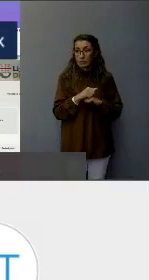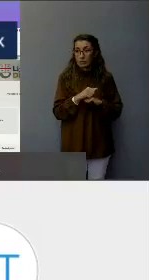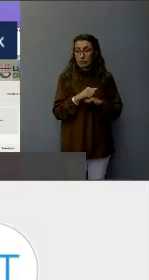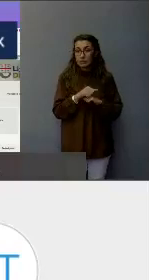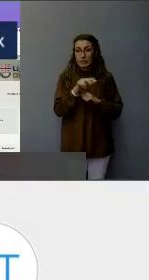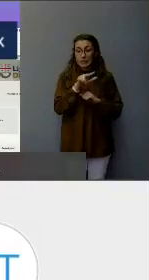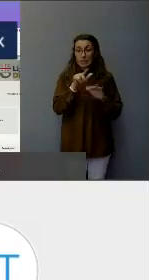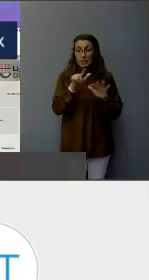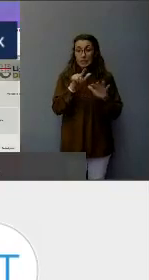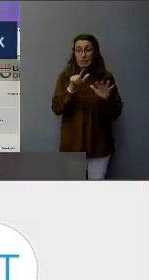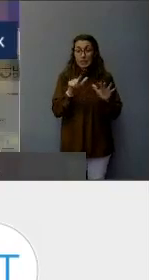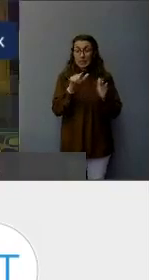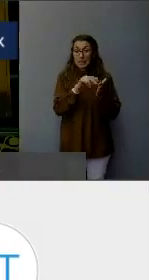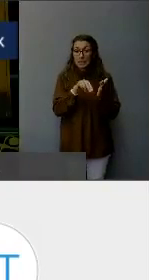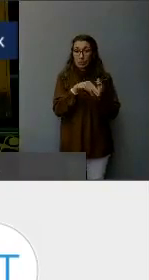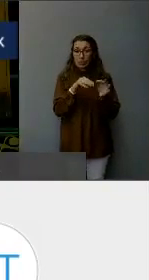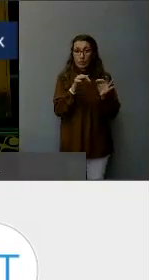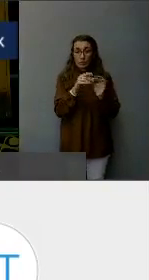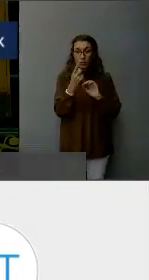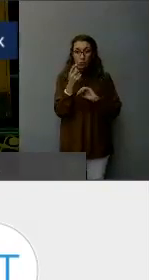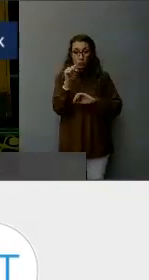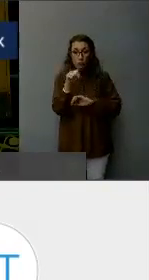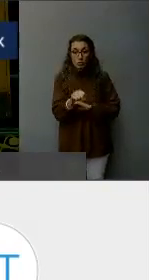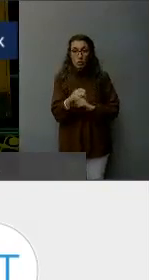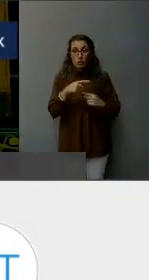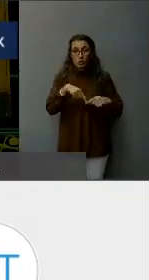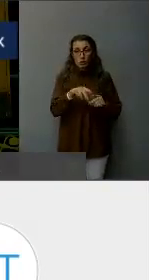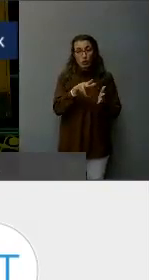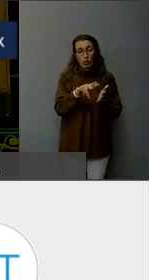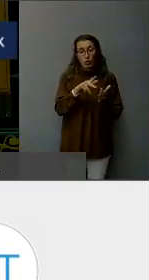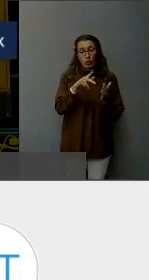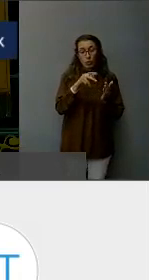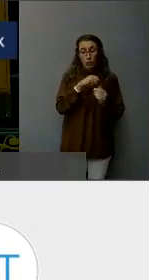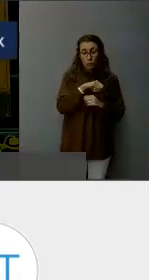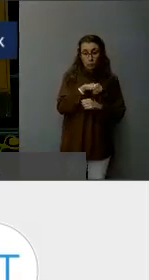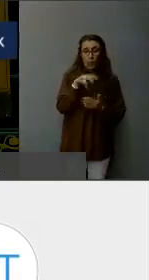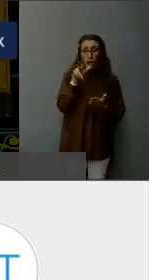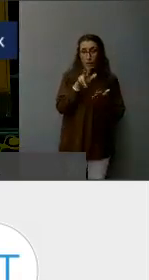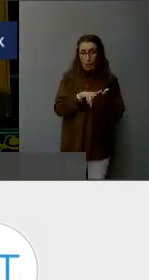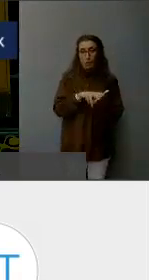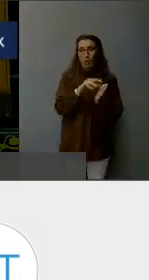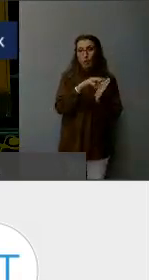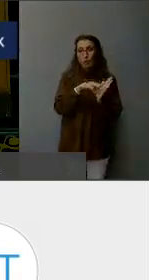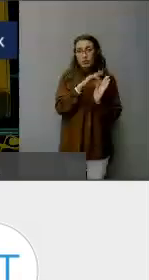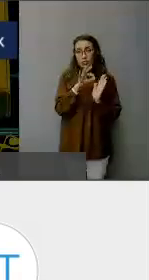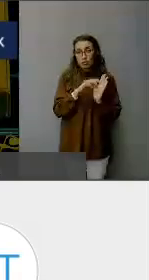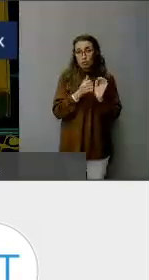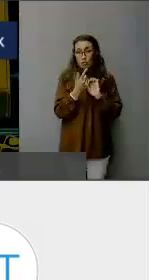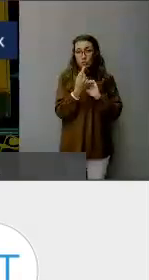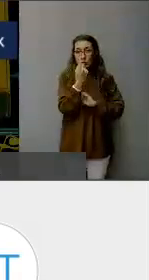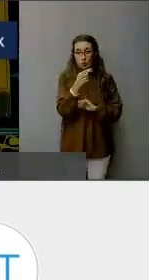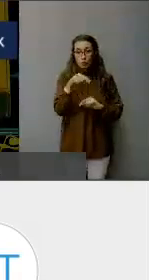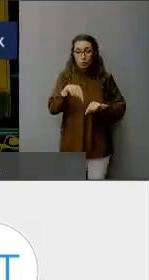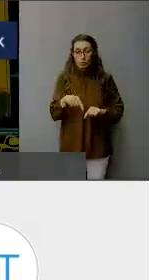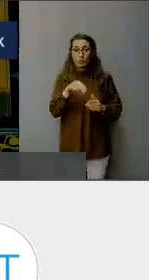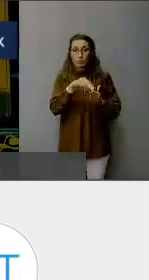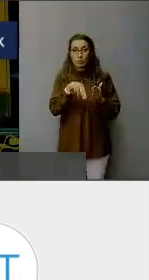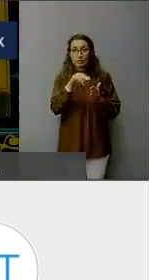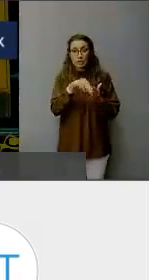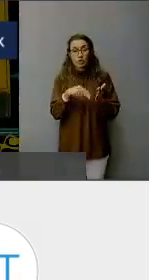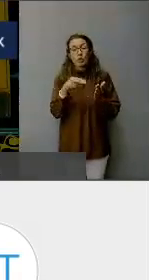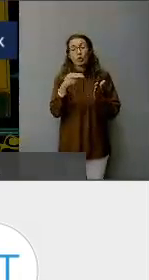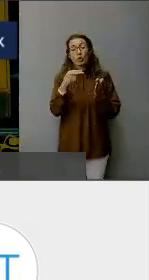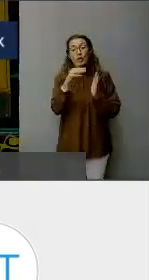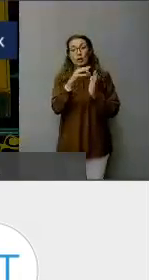37 voti favorevoli 1 contrario consiglio comunale approva l'ordine del giorno numero 1 pongo in votazioni avranno da dire sempre con